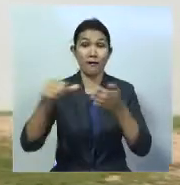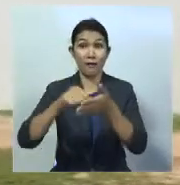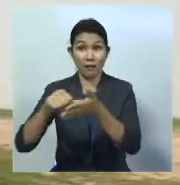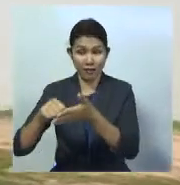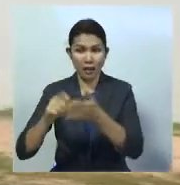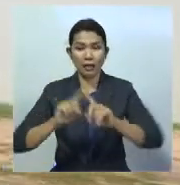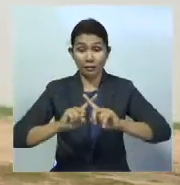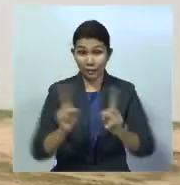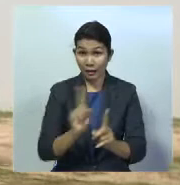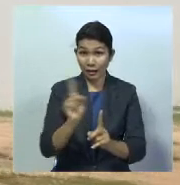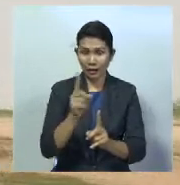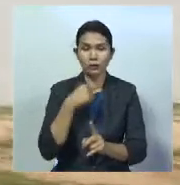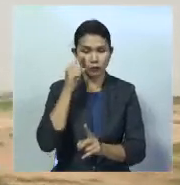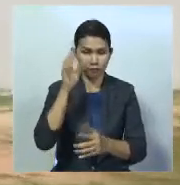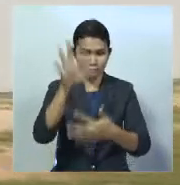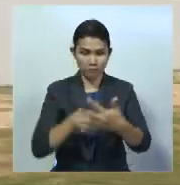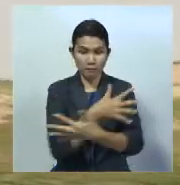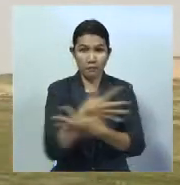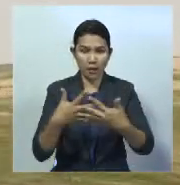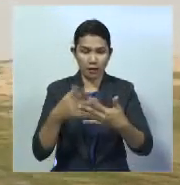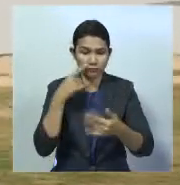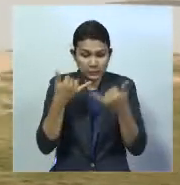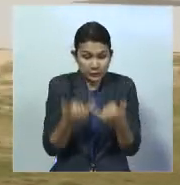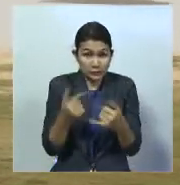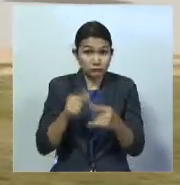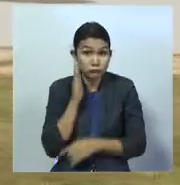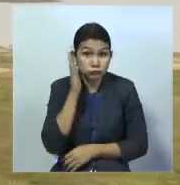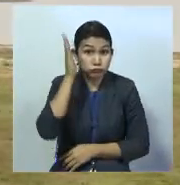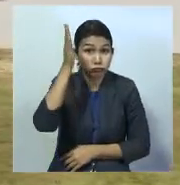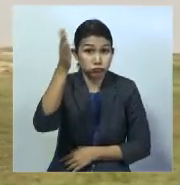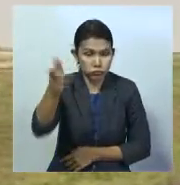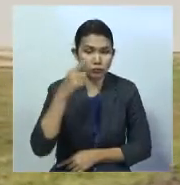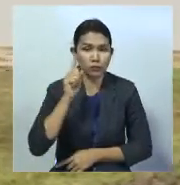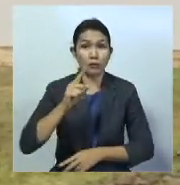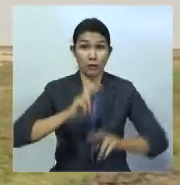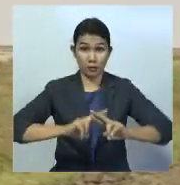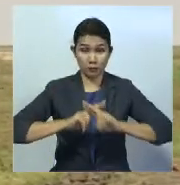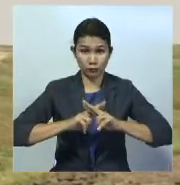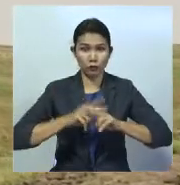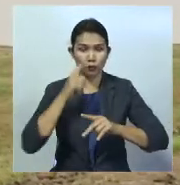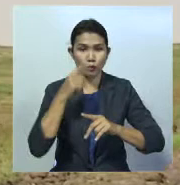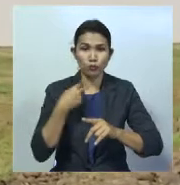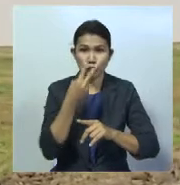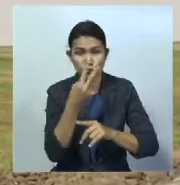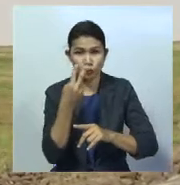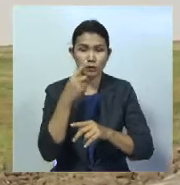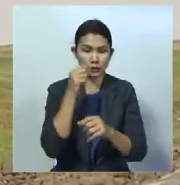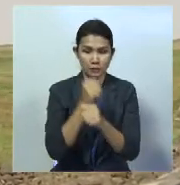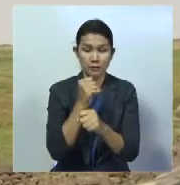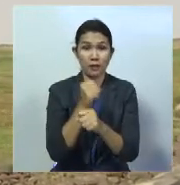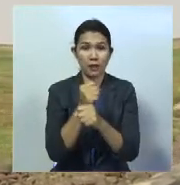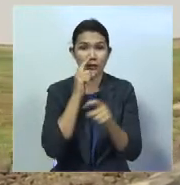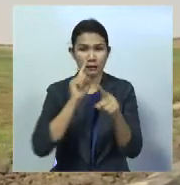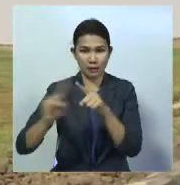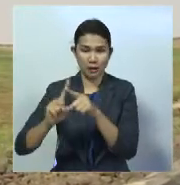าแต่ทั้งนี้ก็ต้องมีแผนระยะกลางและระยะยาวซึ่งจำเป็นต้องมีภาคเอกชนเข้ามาช่วยควบคู่กับการทำงานของหน่วยงานที่เกี่ยว